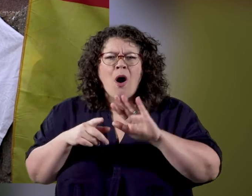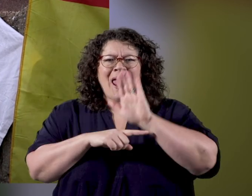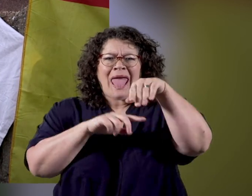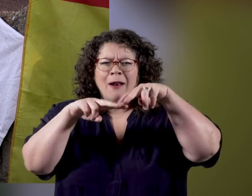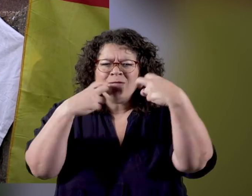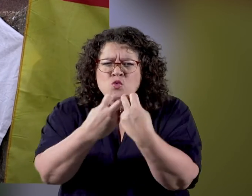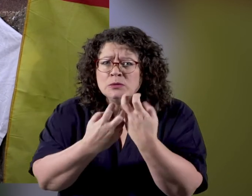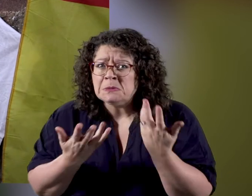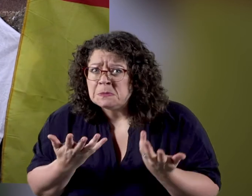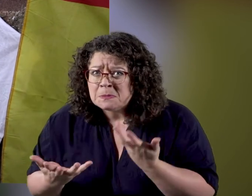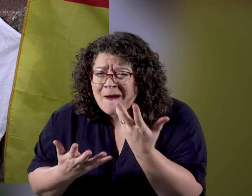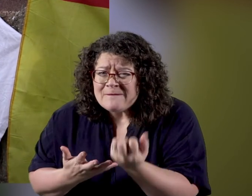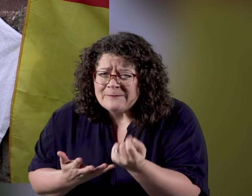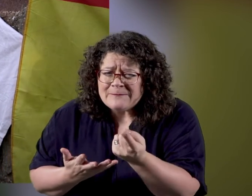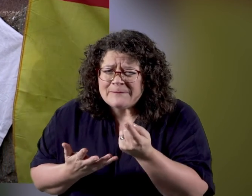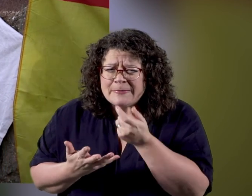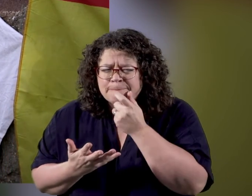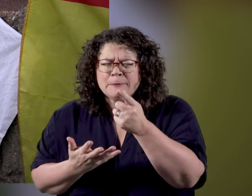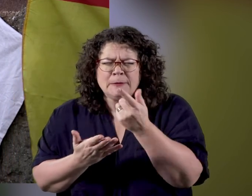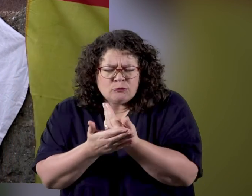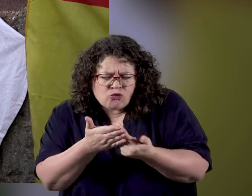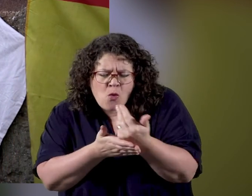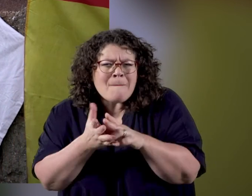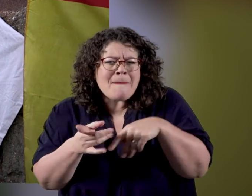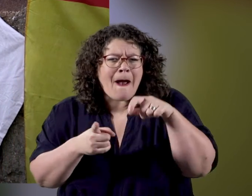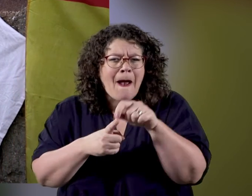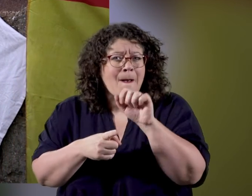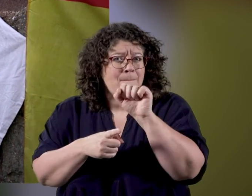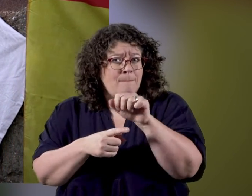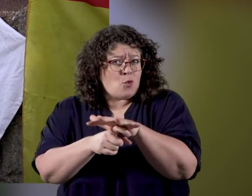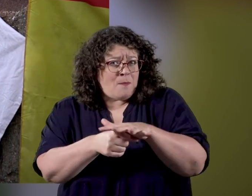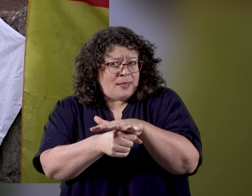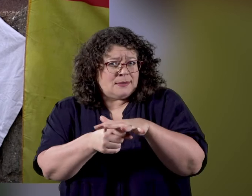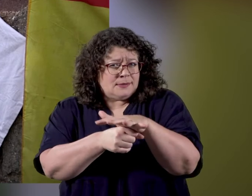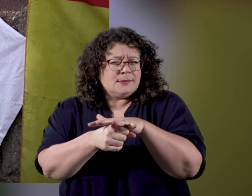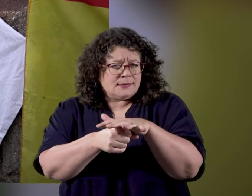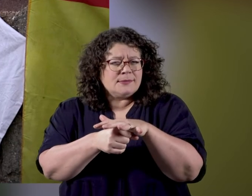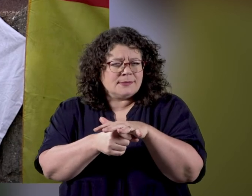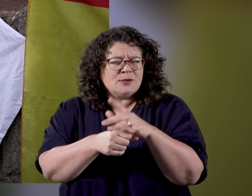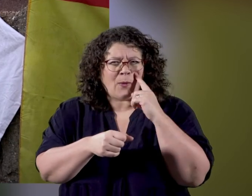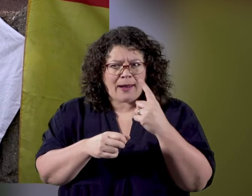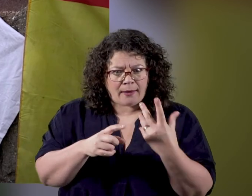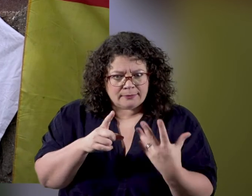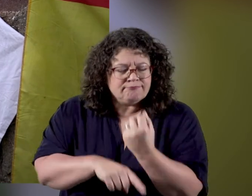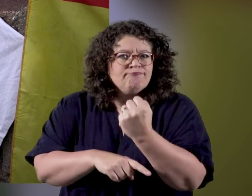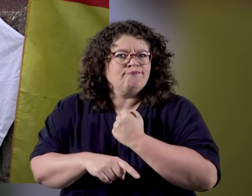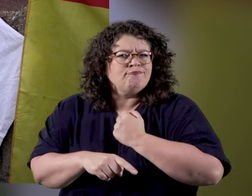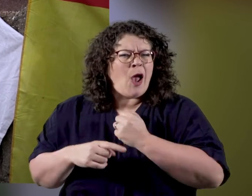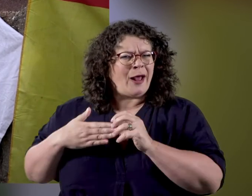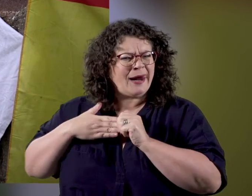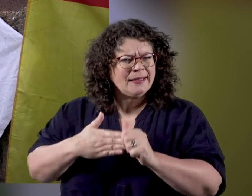Glyndŵr ein harwr fod yn cuddio. Mewn hen gromlech efallai, neu hen gair ar fryn.